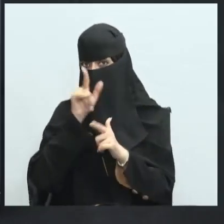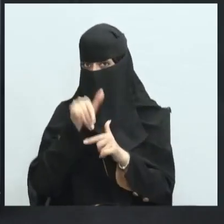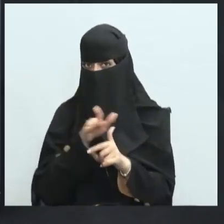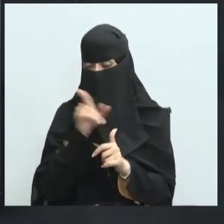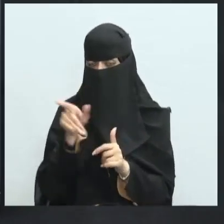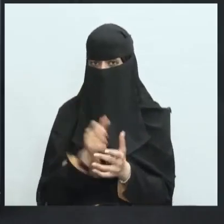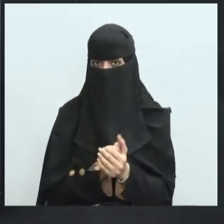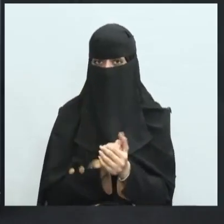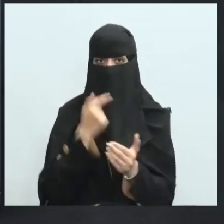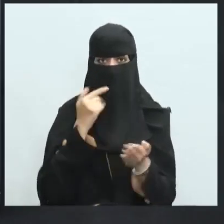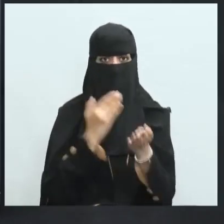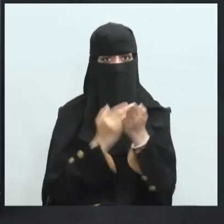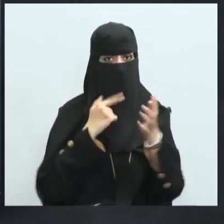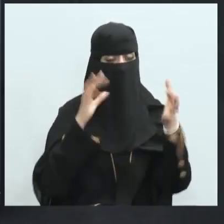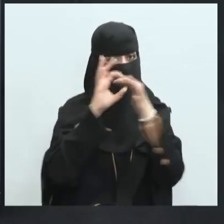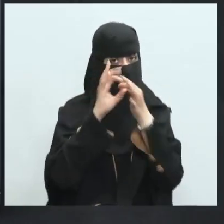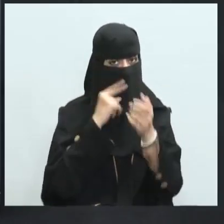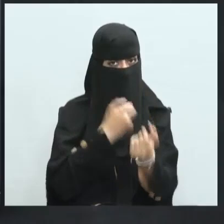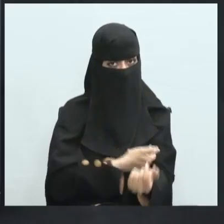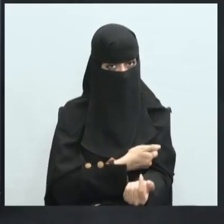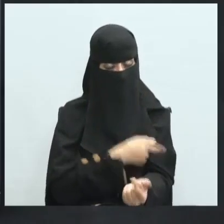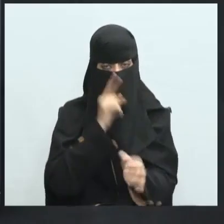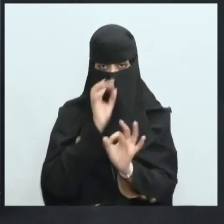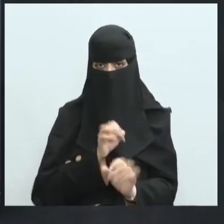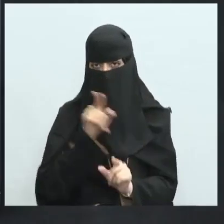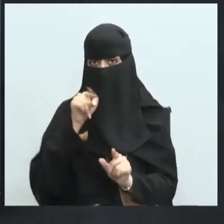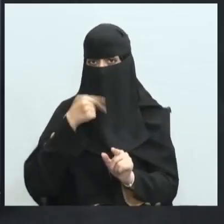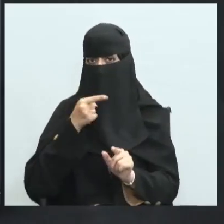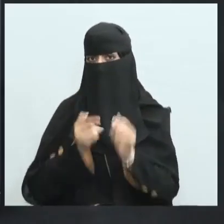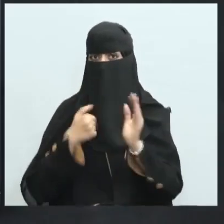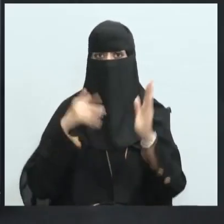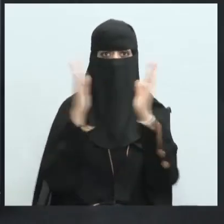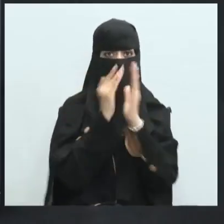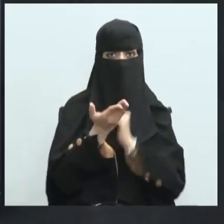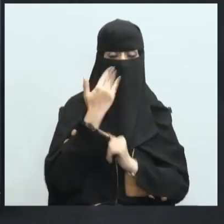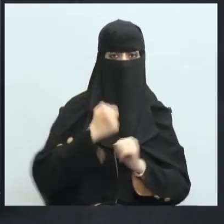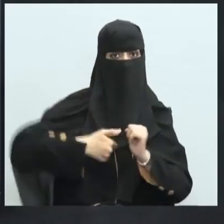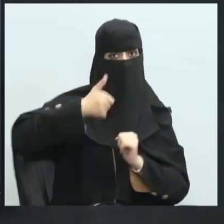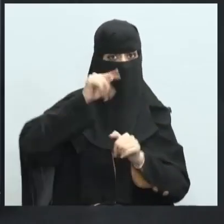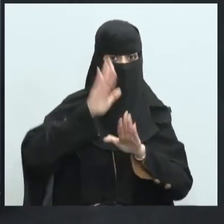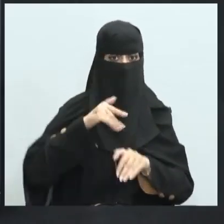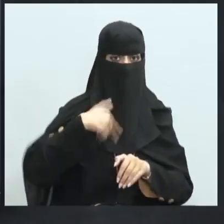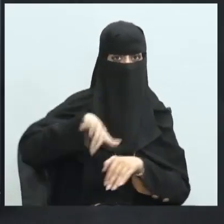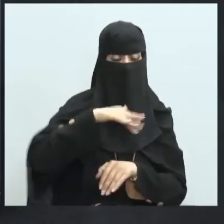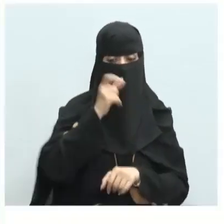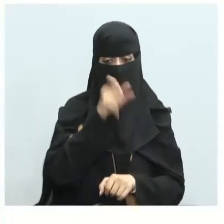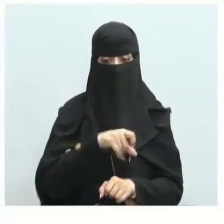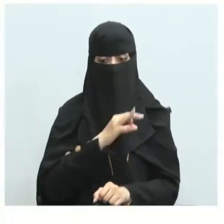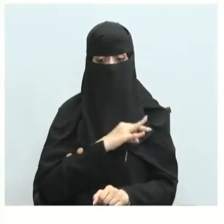ل الرخصه المرتبطه بالممارسه الصحيين لان ذلك كما ذكرنا ينعكس اثره ايجابا على